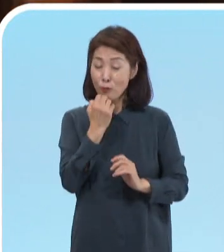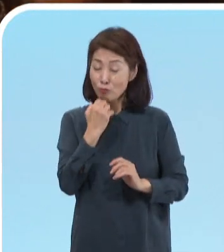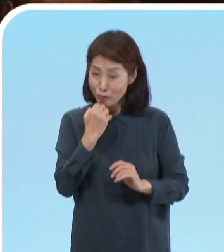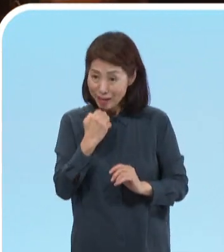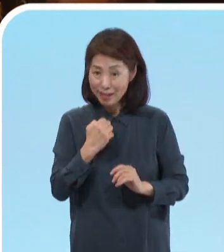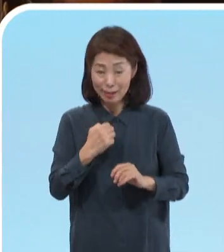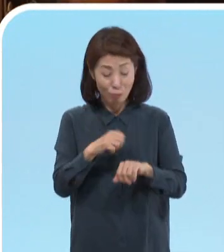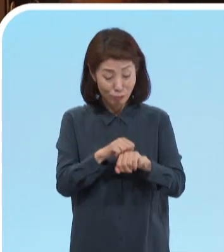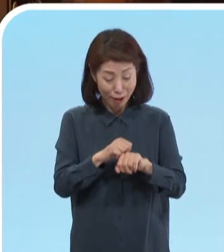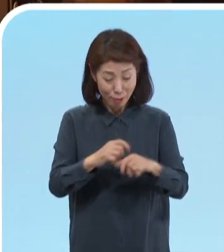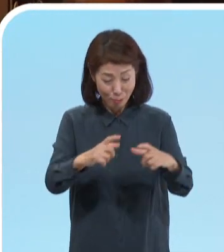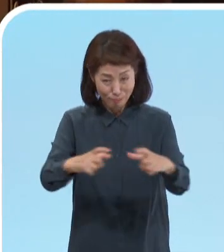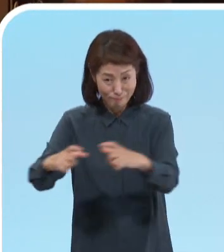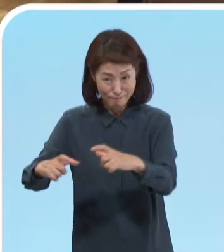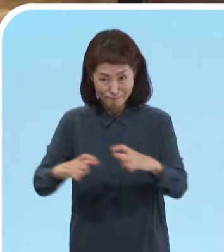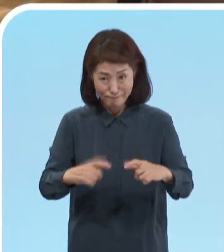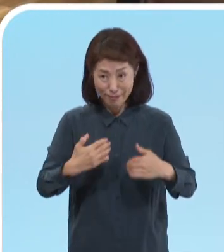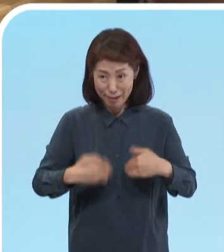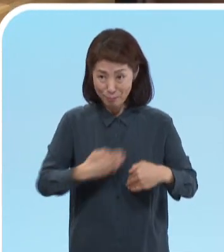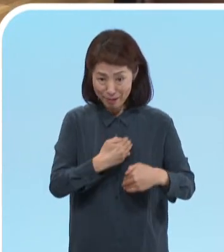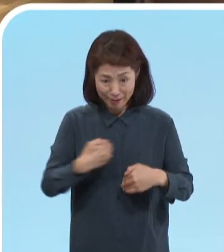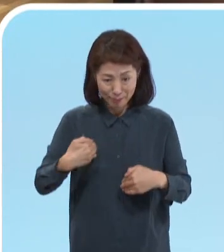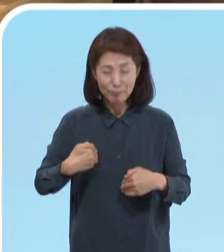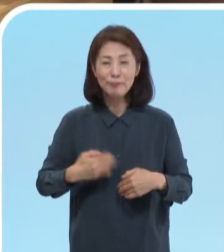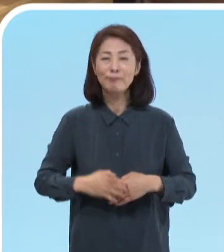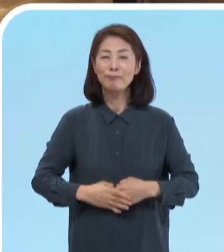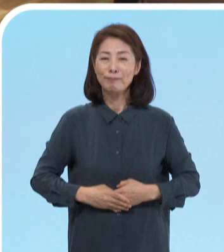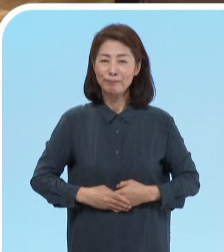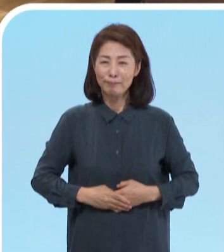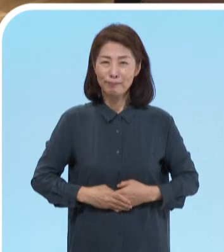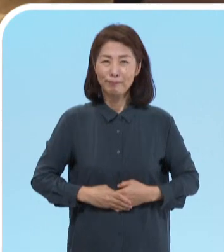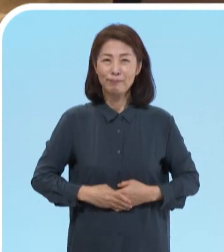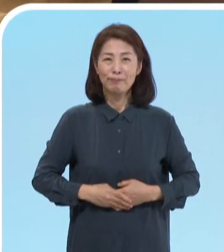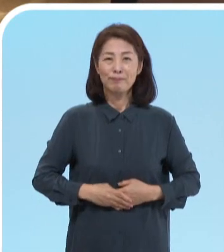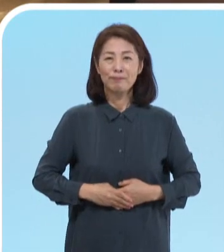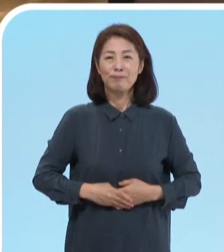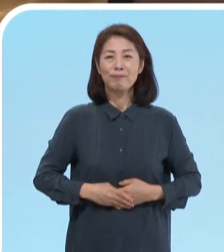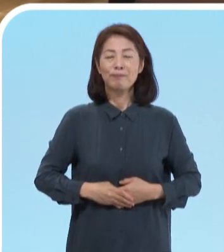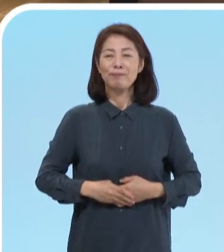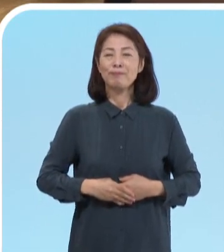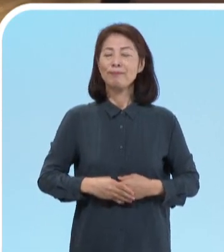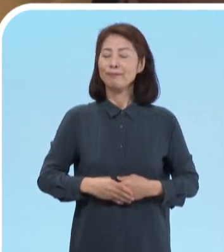と使ったメニューが楽しめるんです。 こちらが丹波栗膳になります。